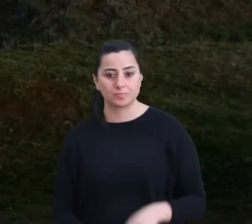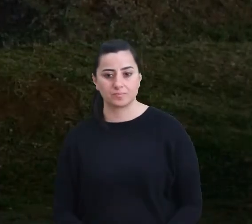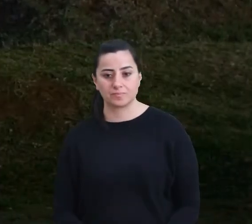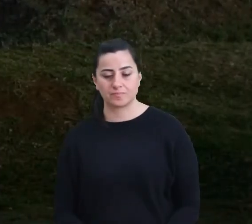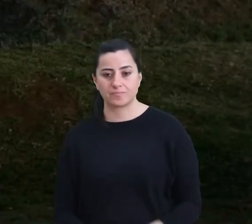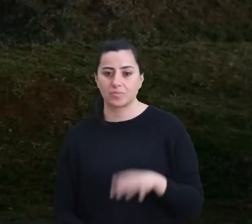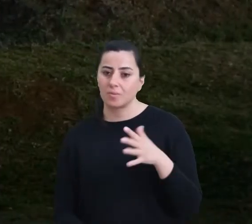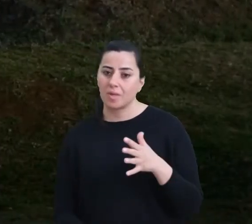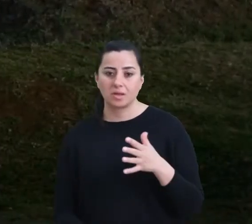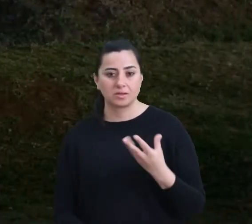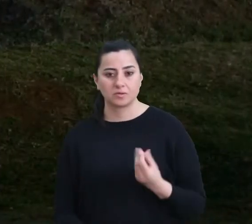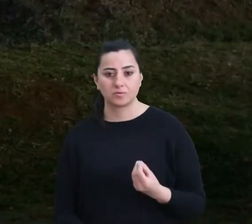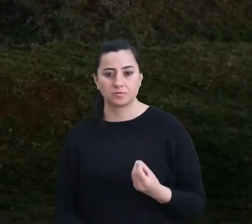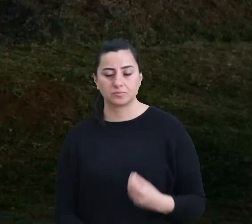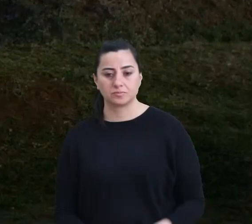Belki